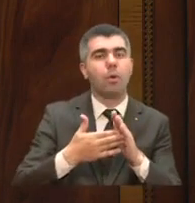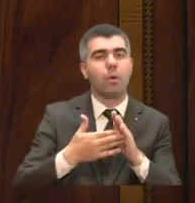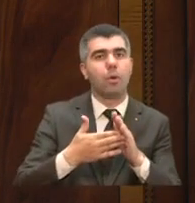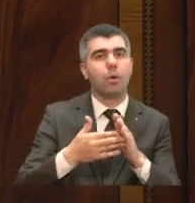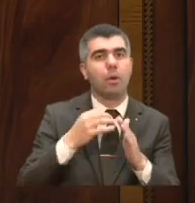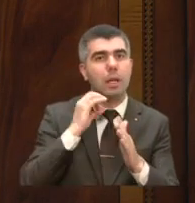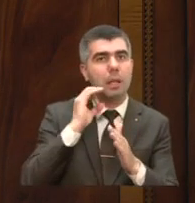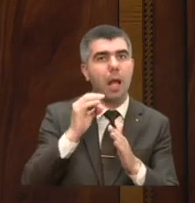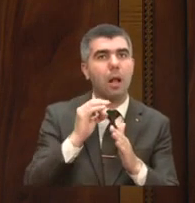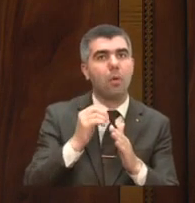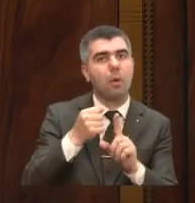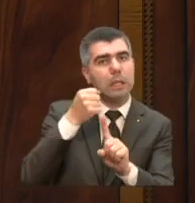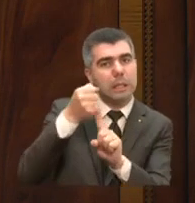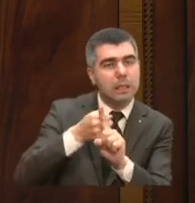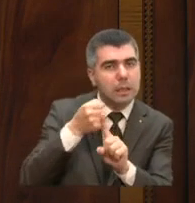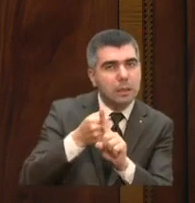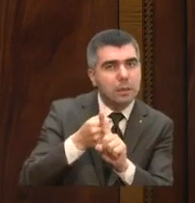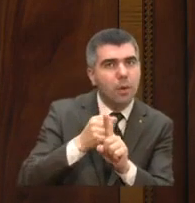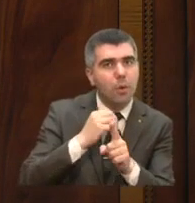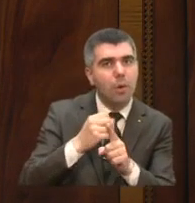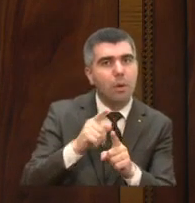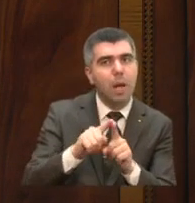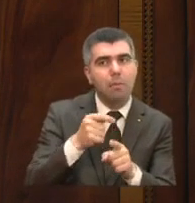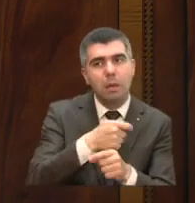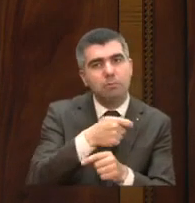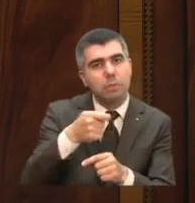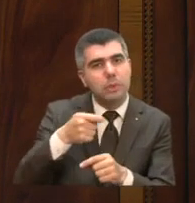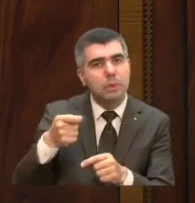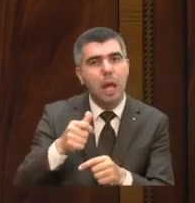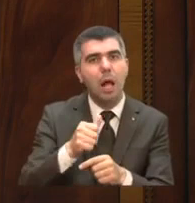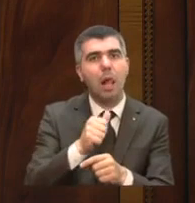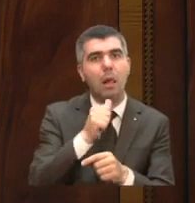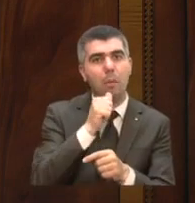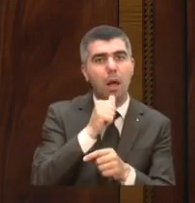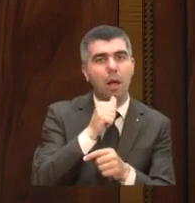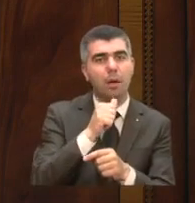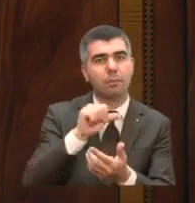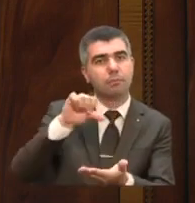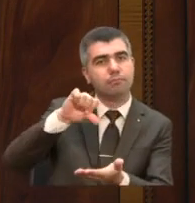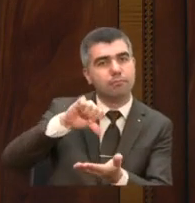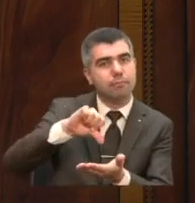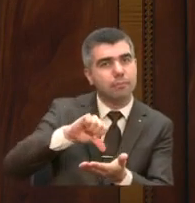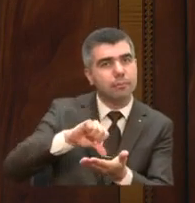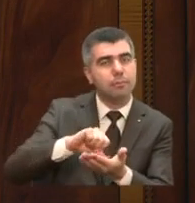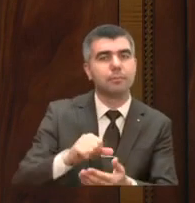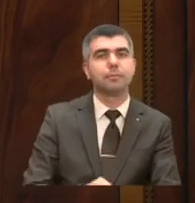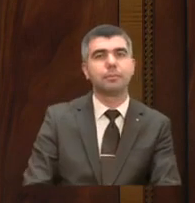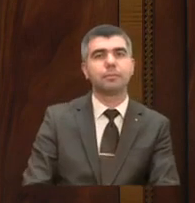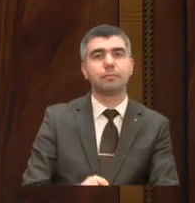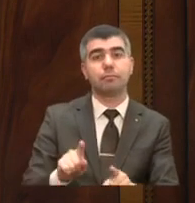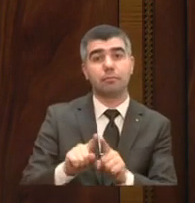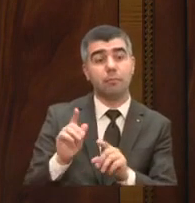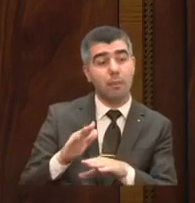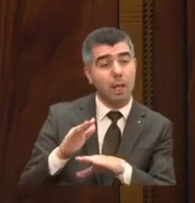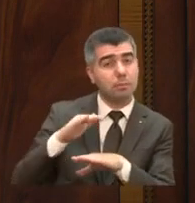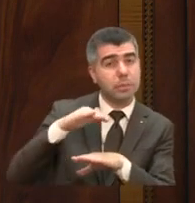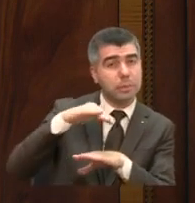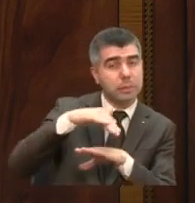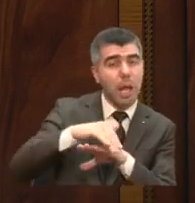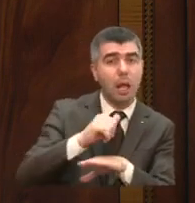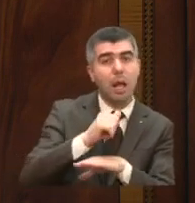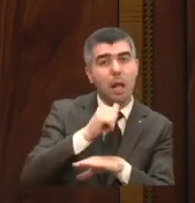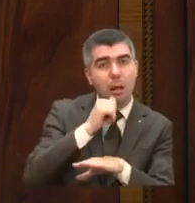ترتبط بمنظومه ديال التوزيع ديال المياه وما تبقاش محليه. بمعنى إما سترتبط بسد من السدود